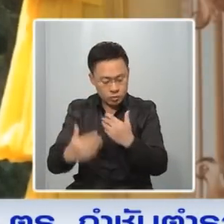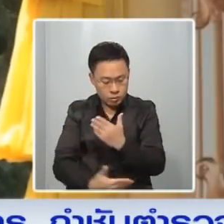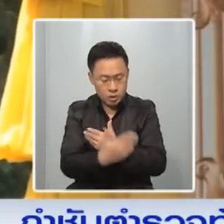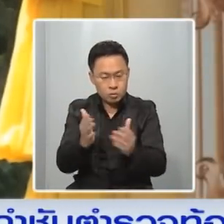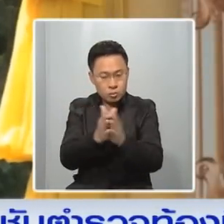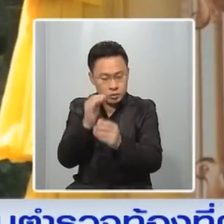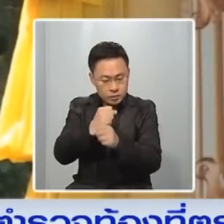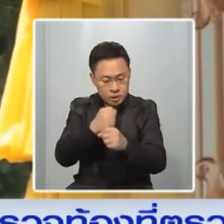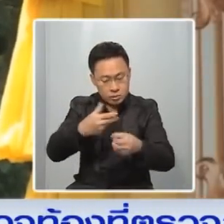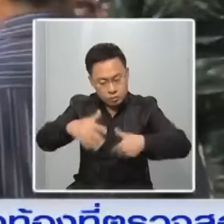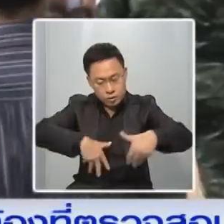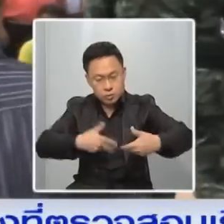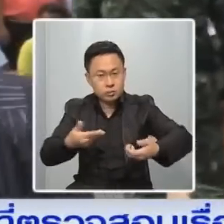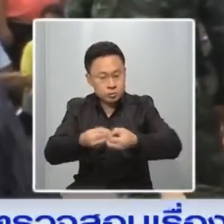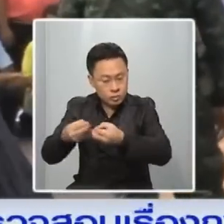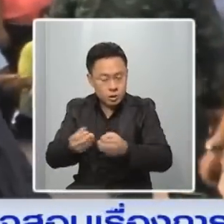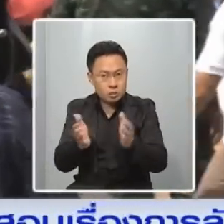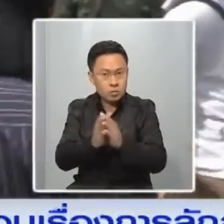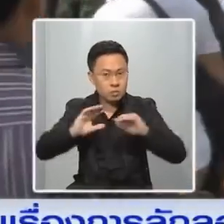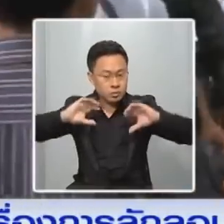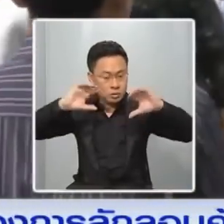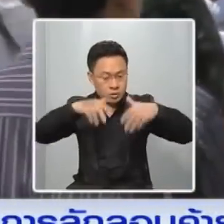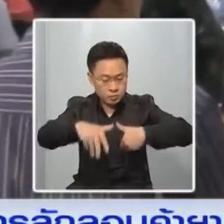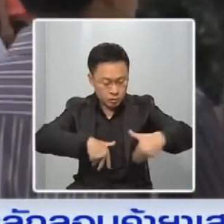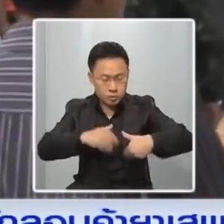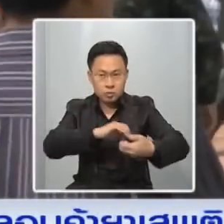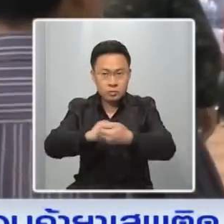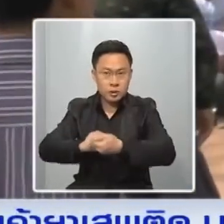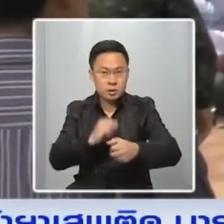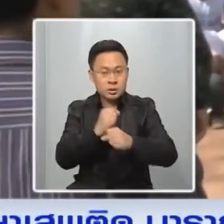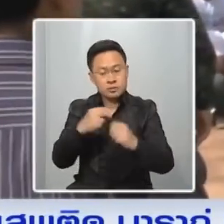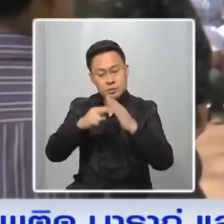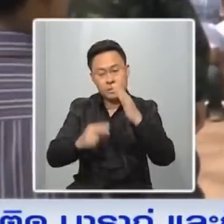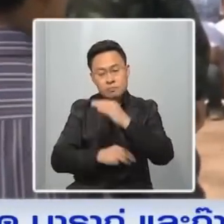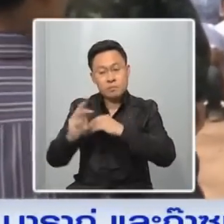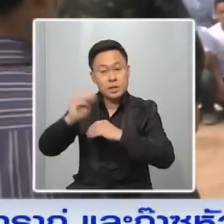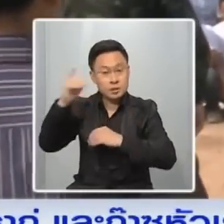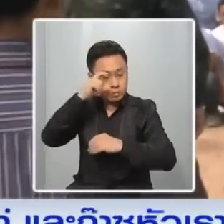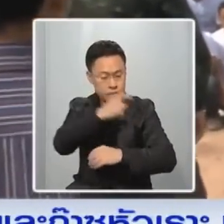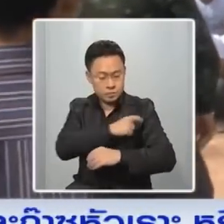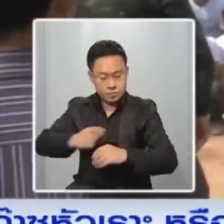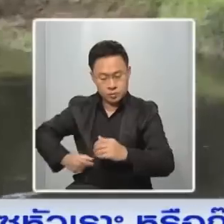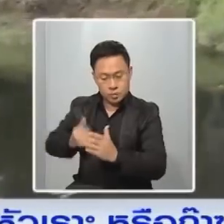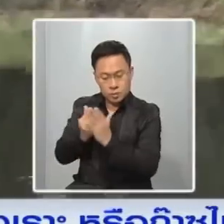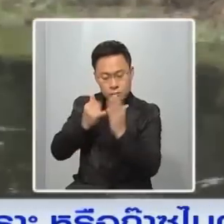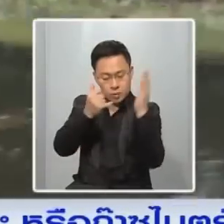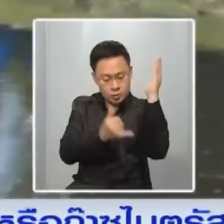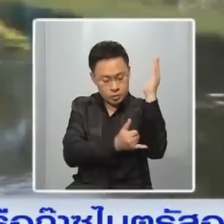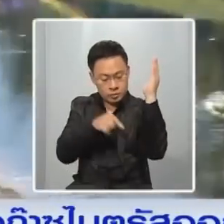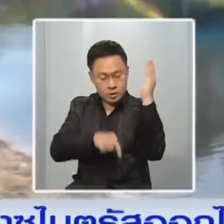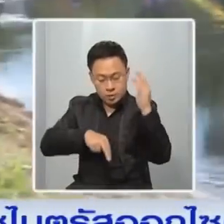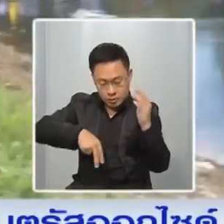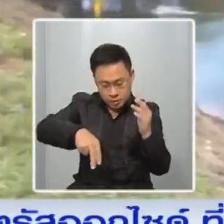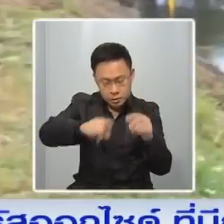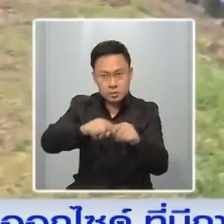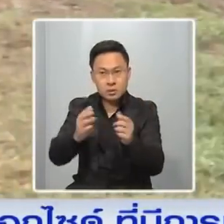แรงร่วมใจของชาวบ้านและส่วนราชการในการร่วมสร้างสะพานไม้ที่พระบาทสมเด็จพระเจ้าอยู่หัวเคยเสด็จและถือเป็นอนุสรณ์แห่งความสามัคคี